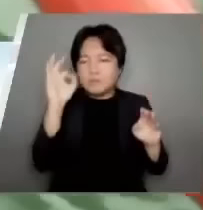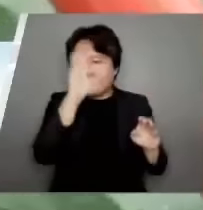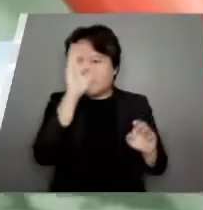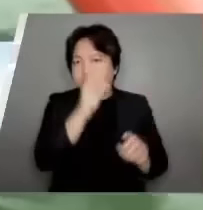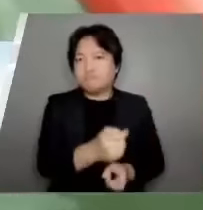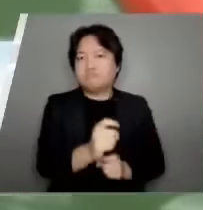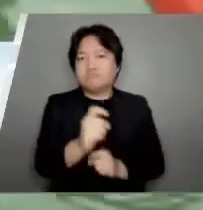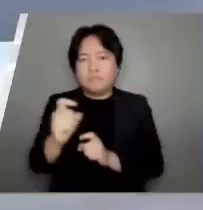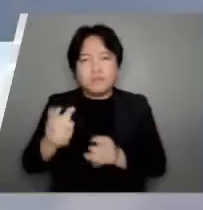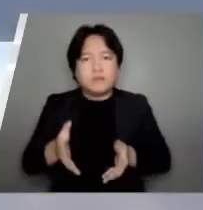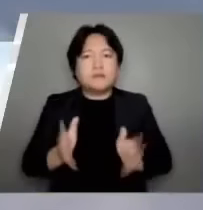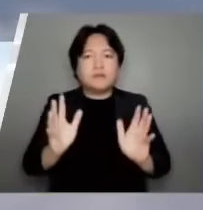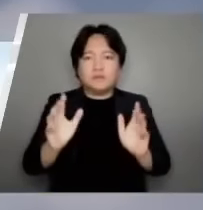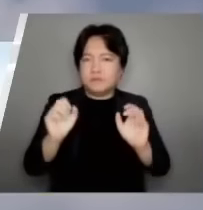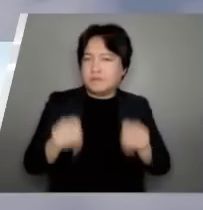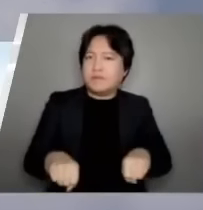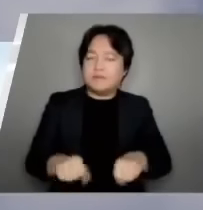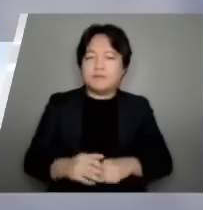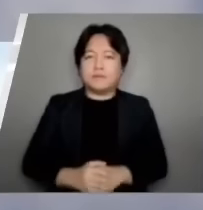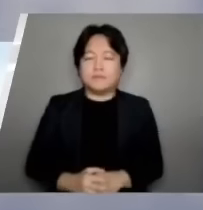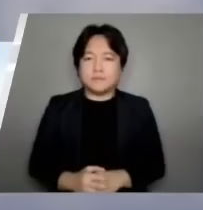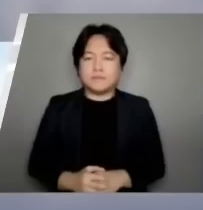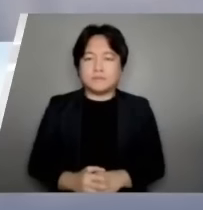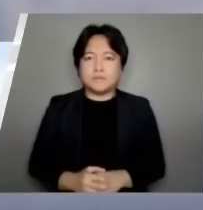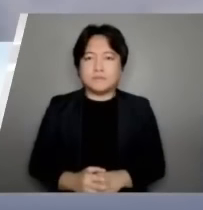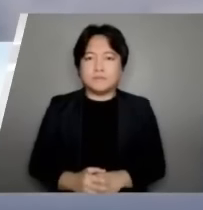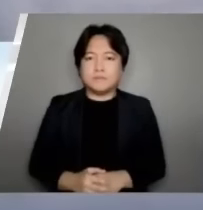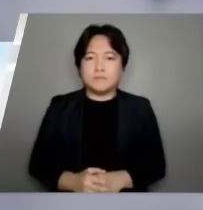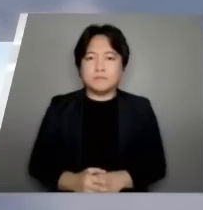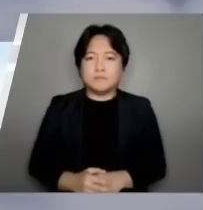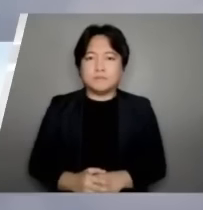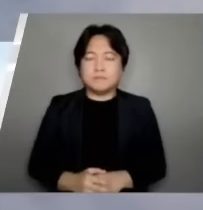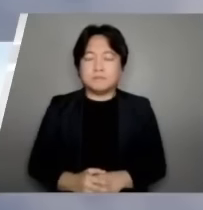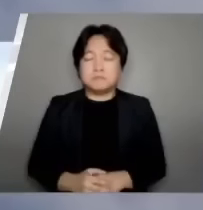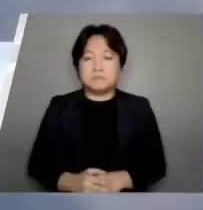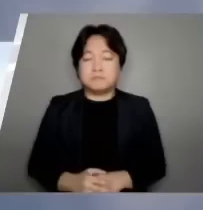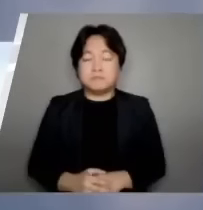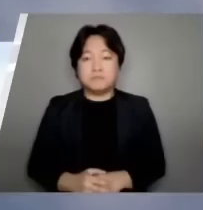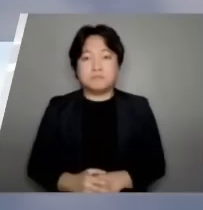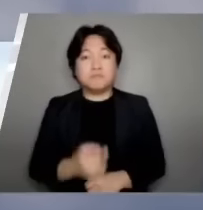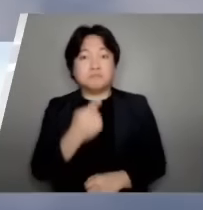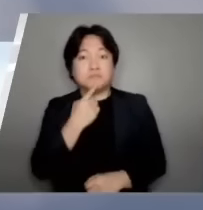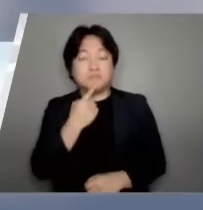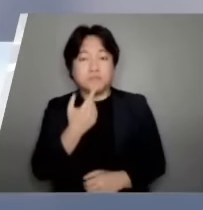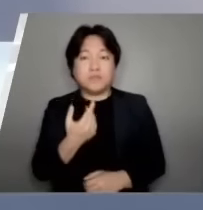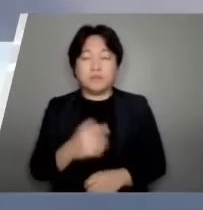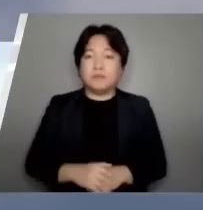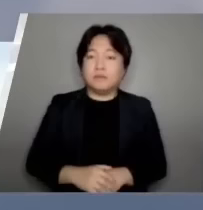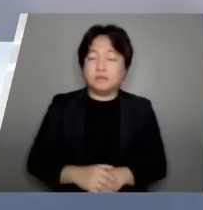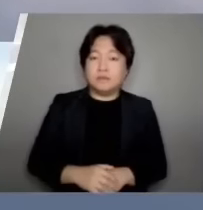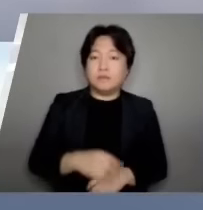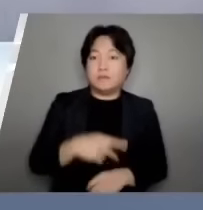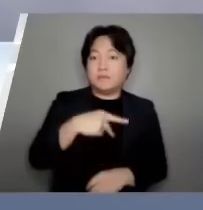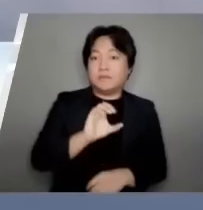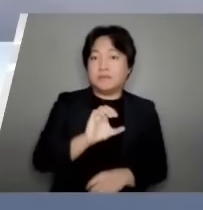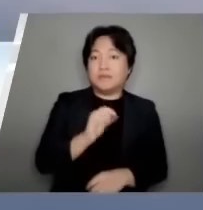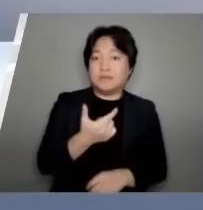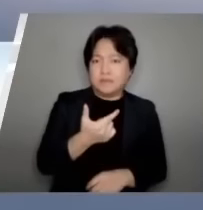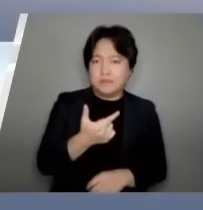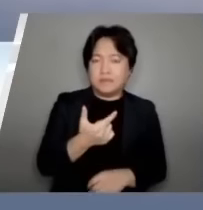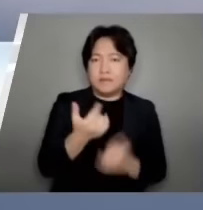uli ang pangisda namin doon. Ayon sa Infanta, substation ng Philippine Coast Guard, nakabantay naman sila sa anumang